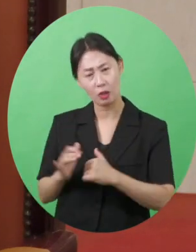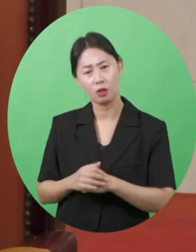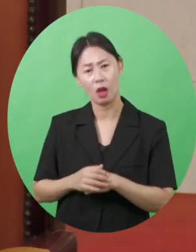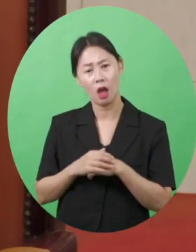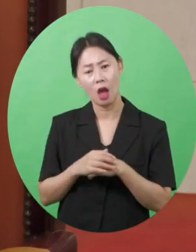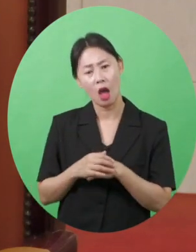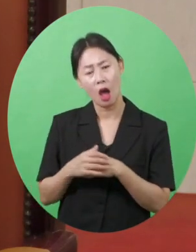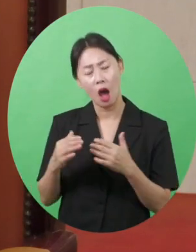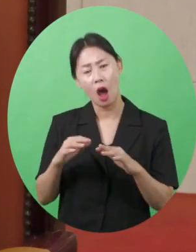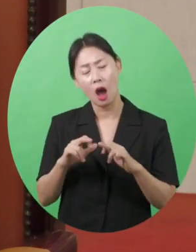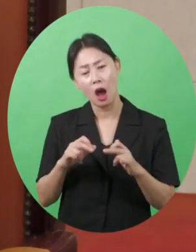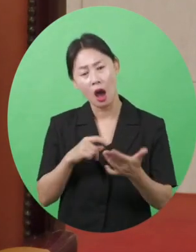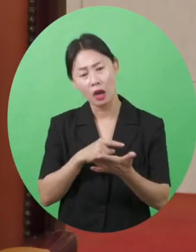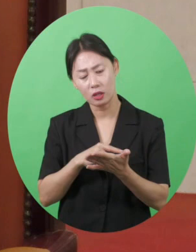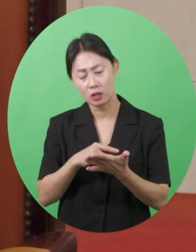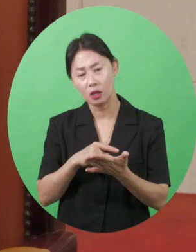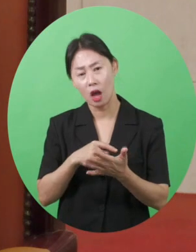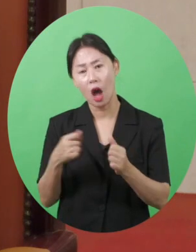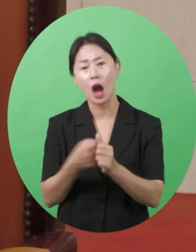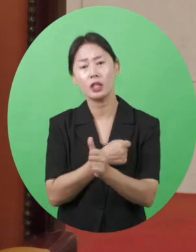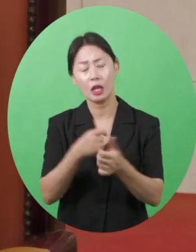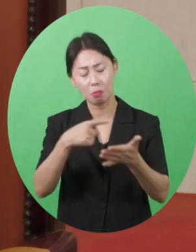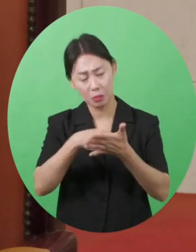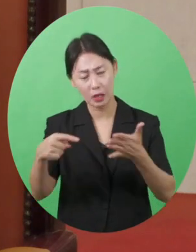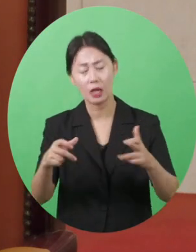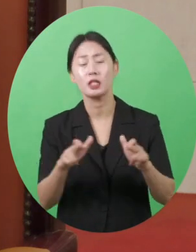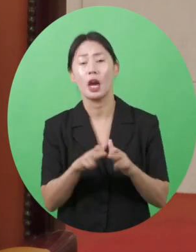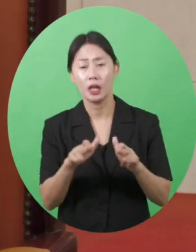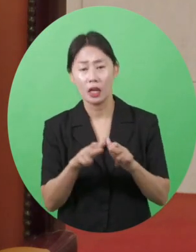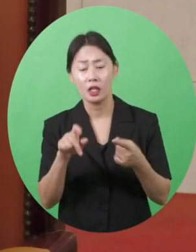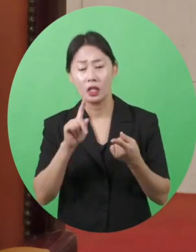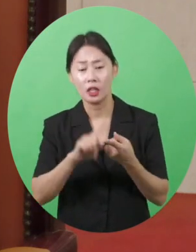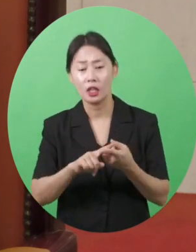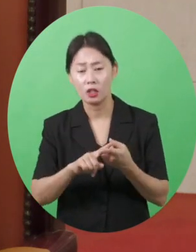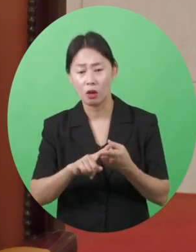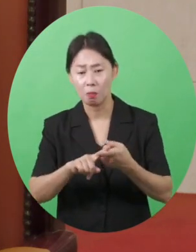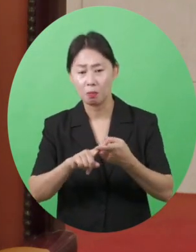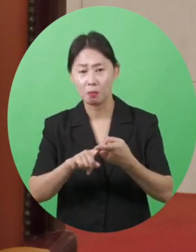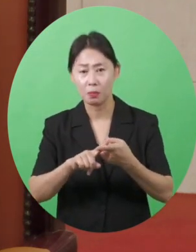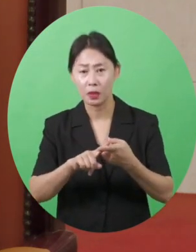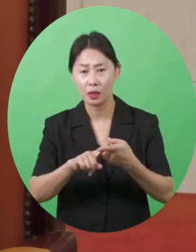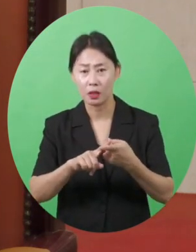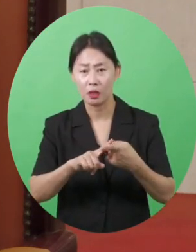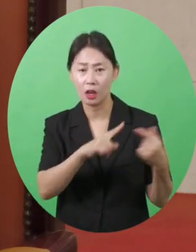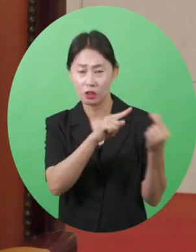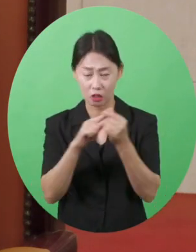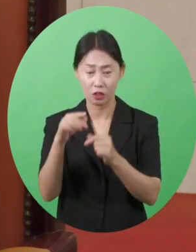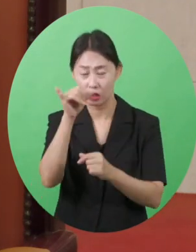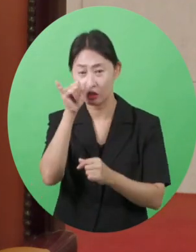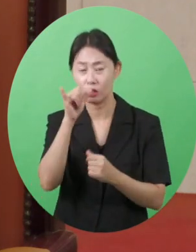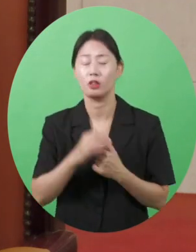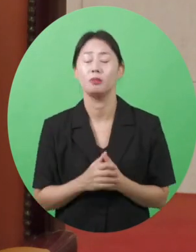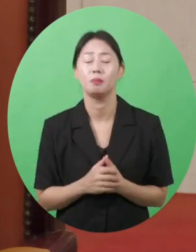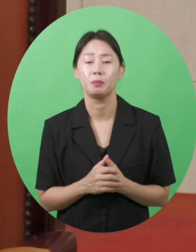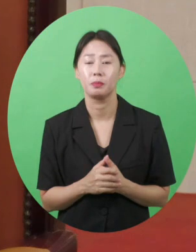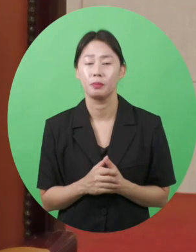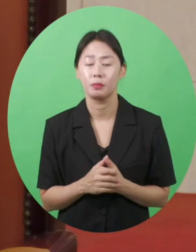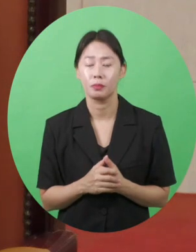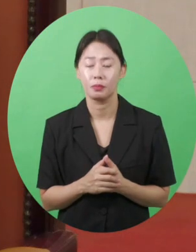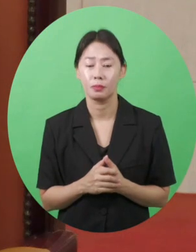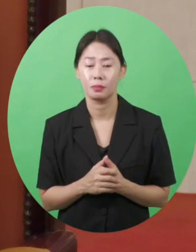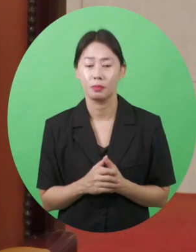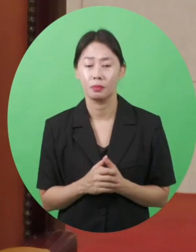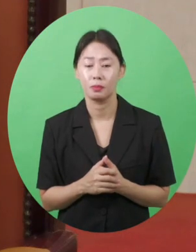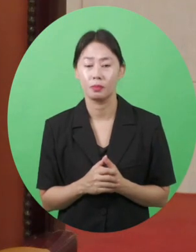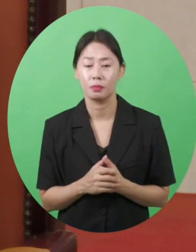피해 쉼터의 발전 방향에 대해서 써놓은 글이 있더라고요. 그래서 그게 좀 동감이 돼서 함께 그 글을 좀 봤으면 해서